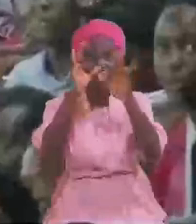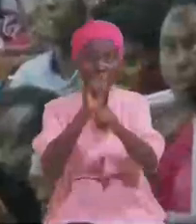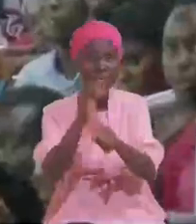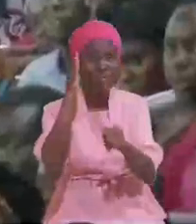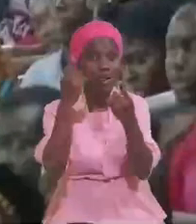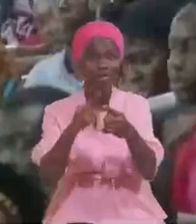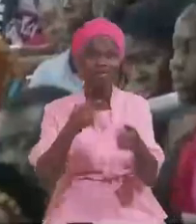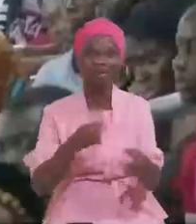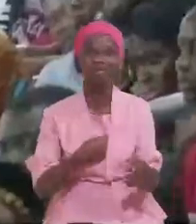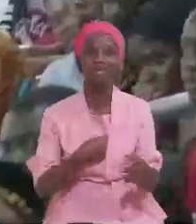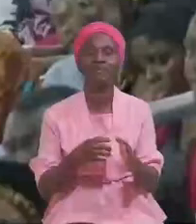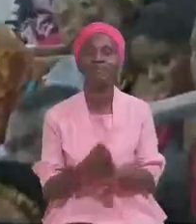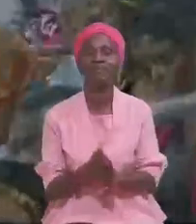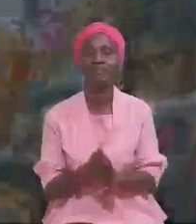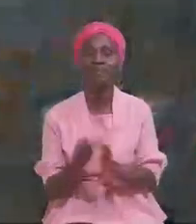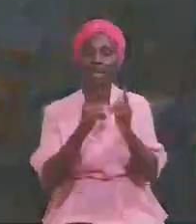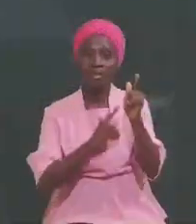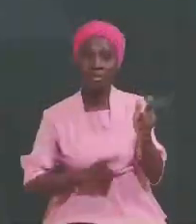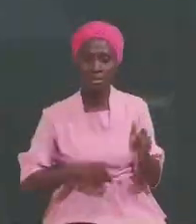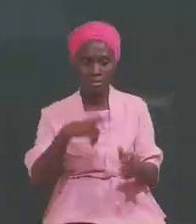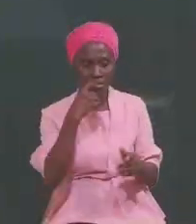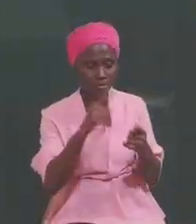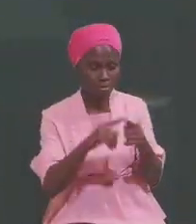Le Seigneur a dit à Moïse,